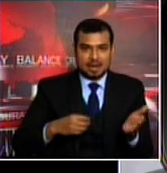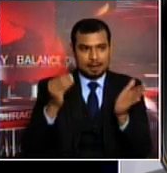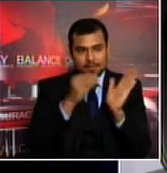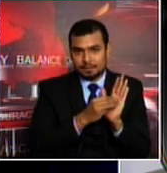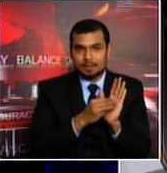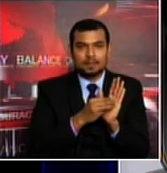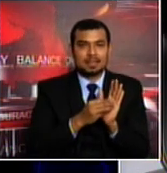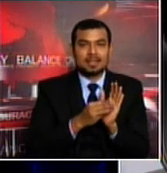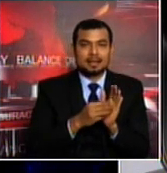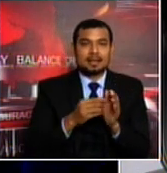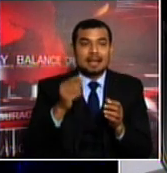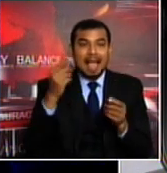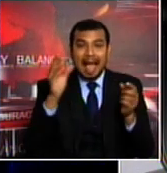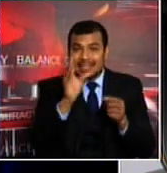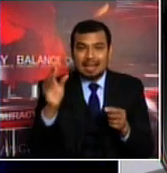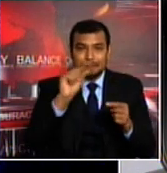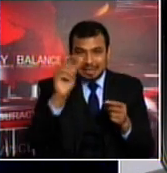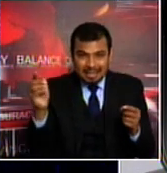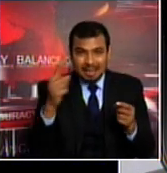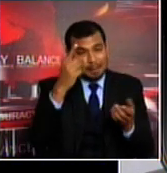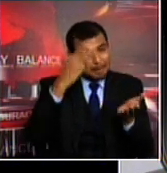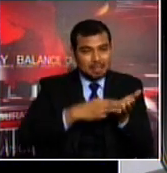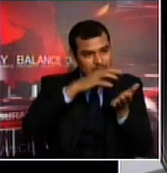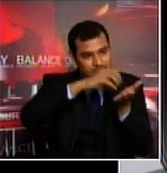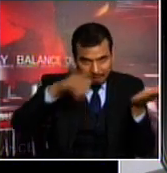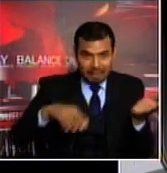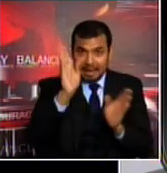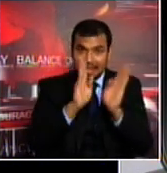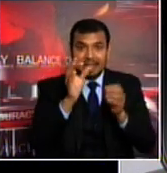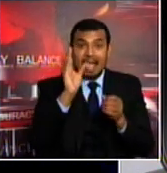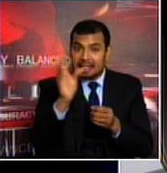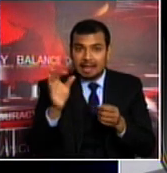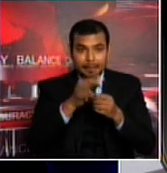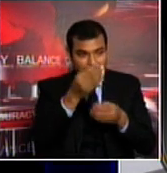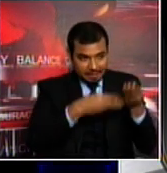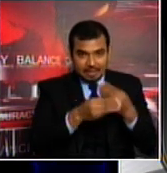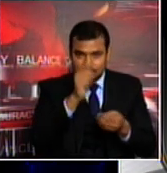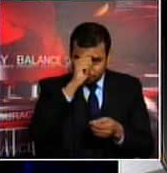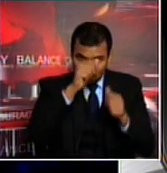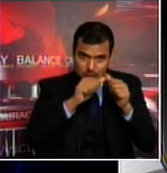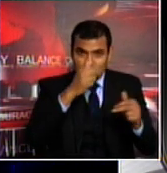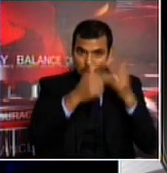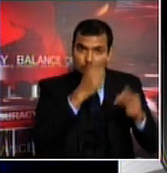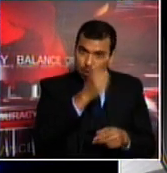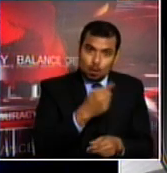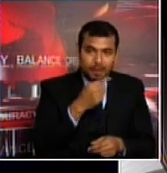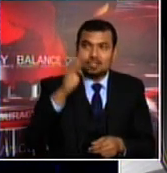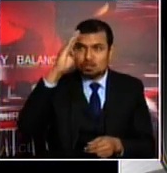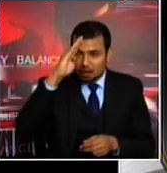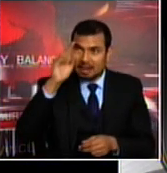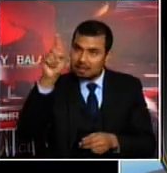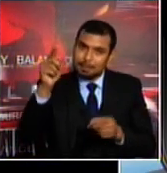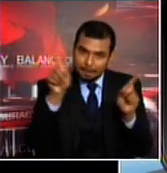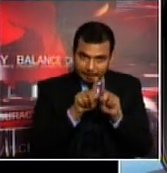लेखेका छन्, सिन्डिकेटको एकमात्र समाधान यदि यातायात व्यवसायलाई मर्यादित बनाउने हो भने सरकार तिमी पनि